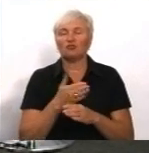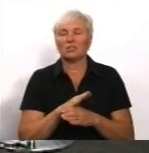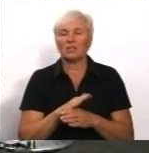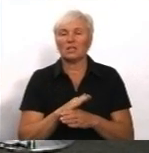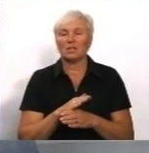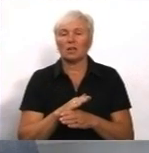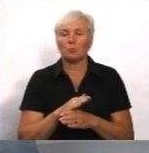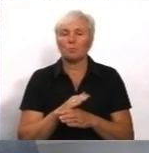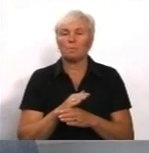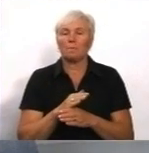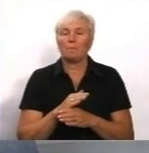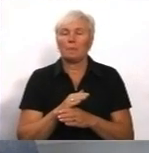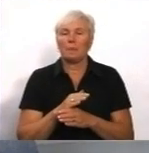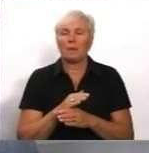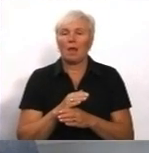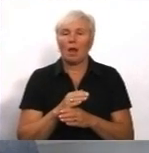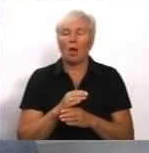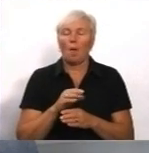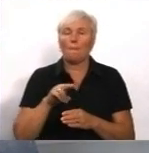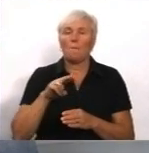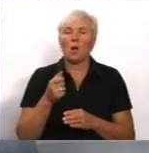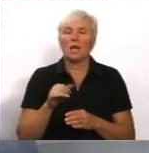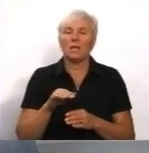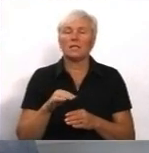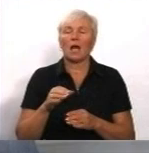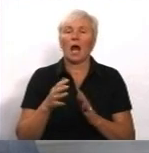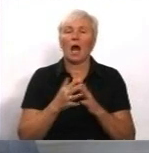Колізія боротьби Міністерства аграрної політики і